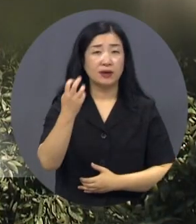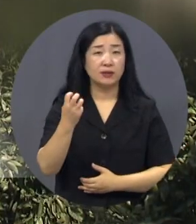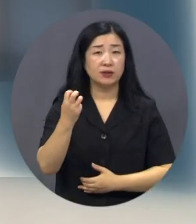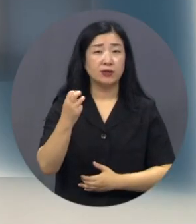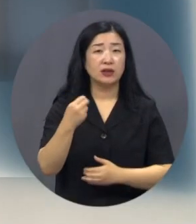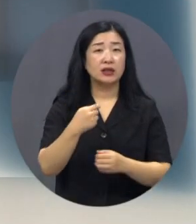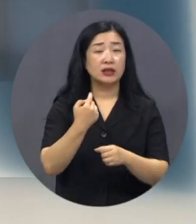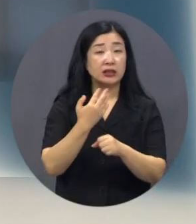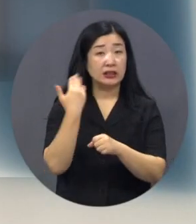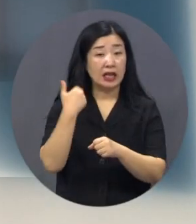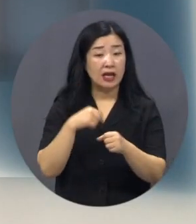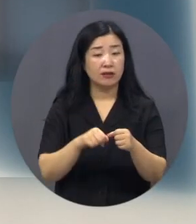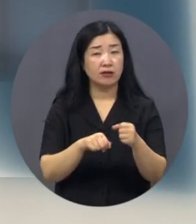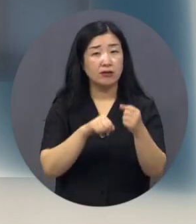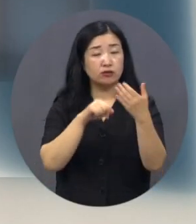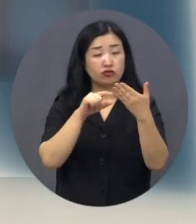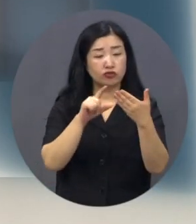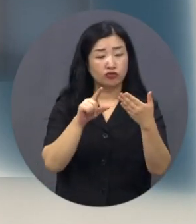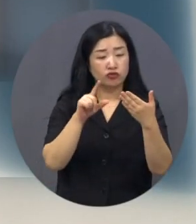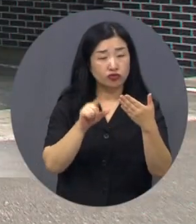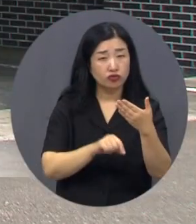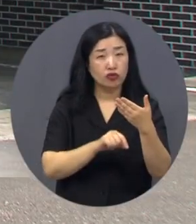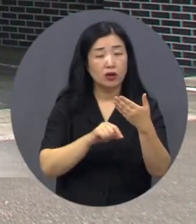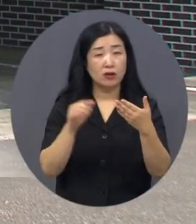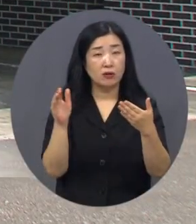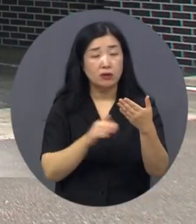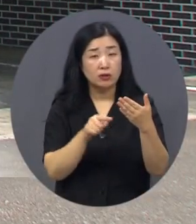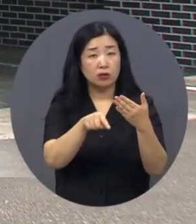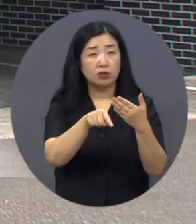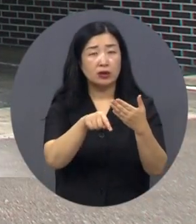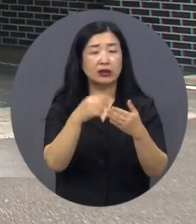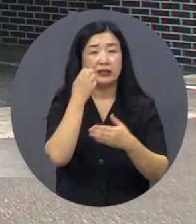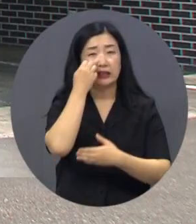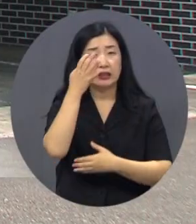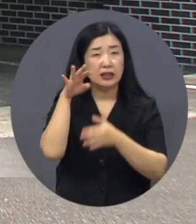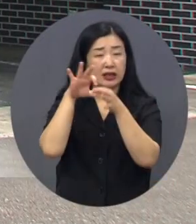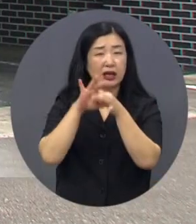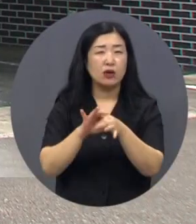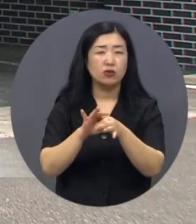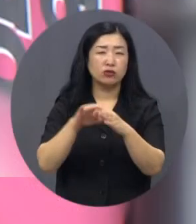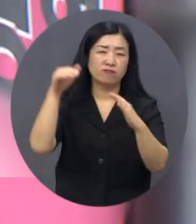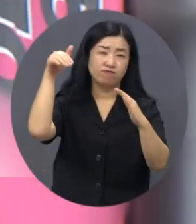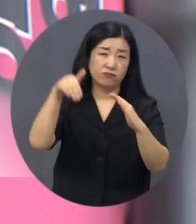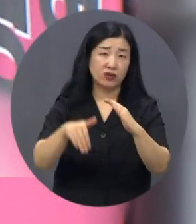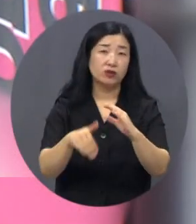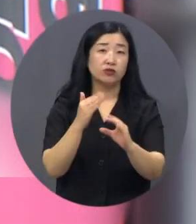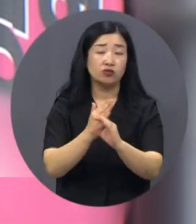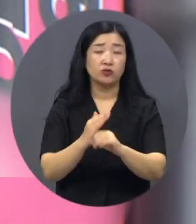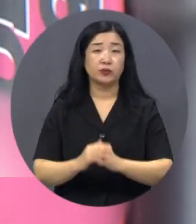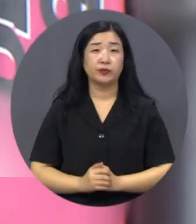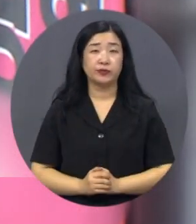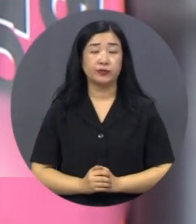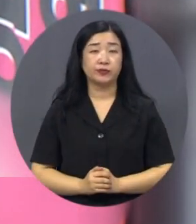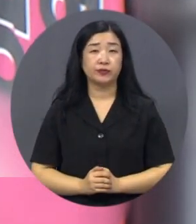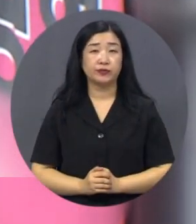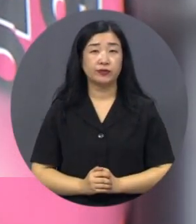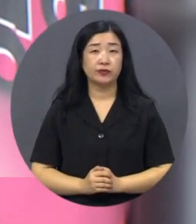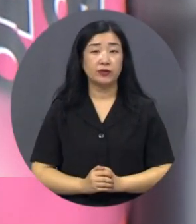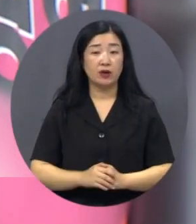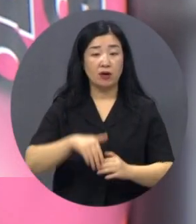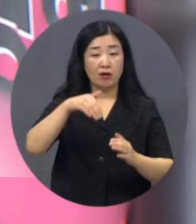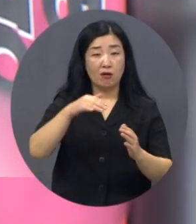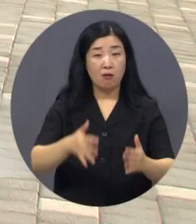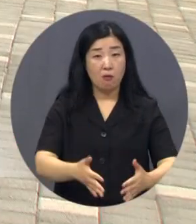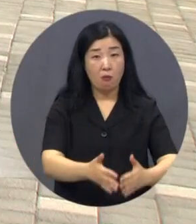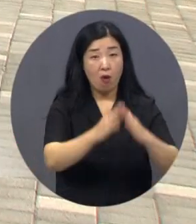전 달보다 2.1% 줄어 지난 4월 이후 넉달 연속 감소세를 기록했습니다 하지만 준공후